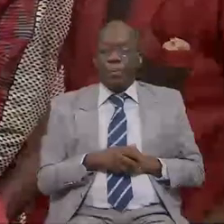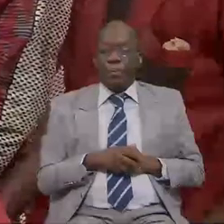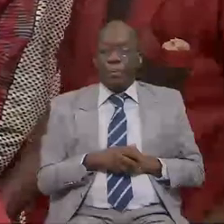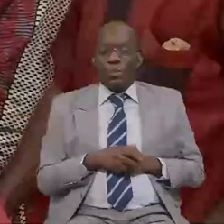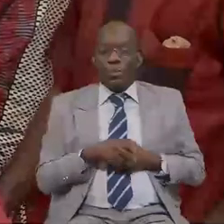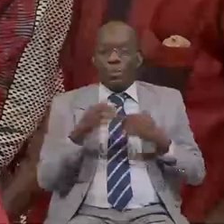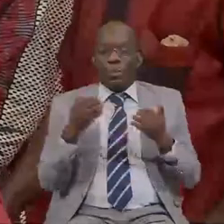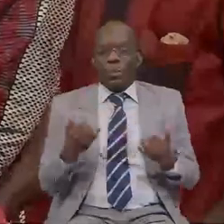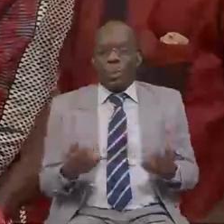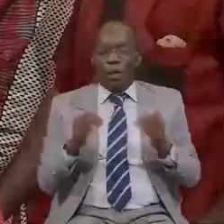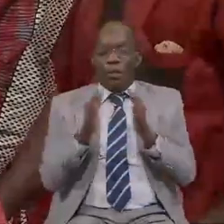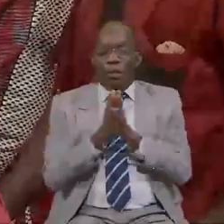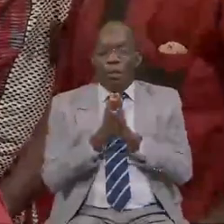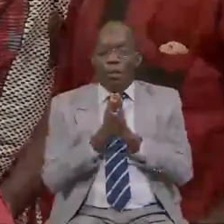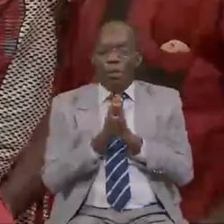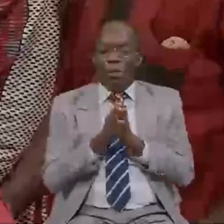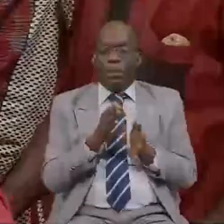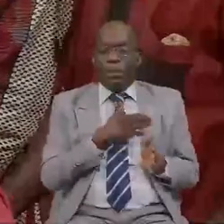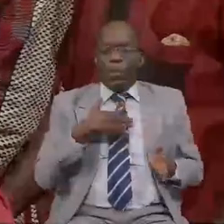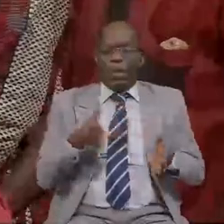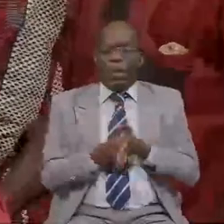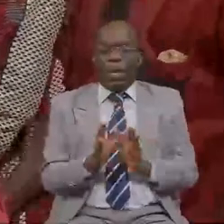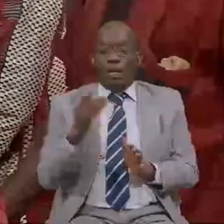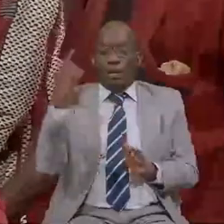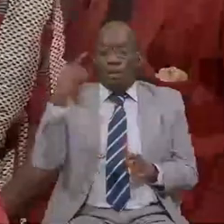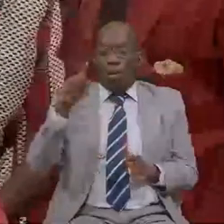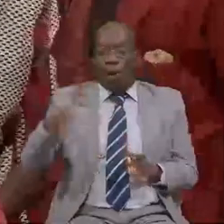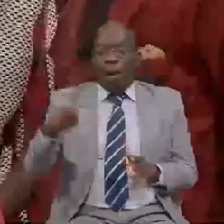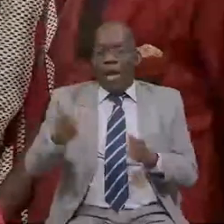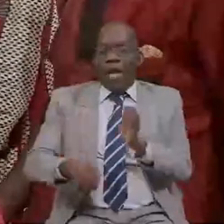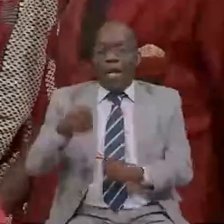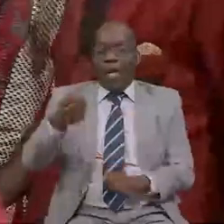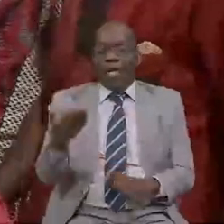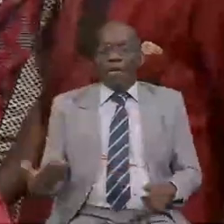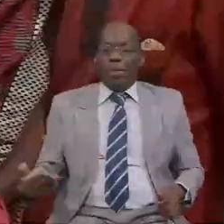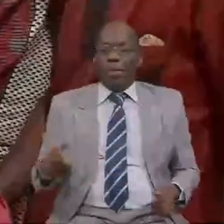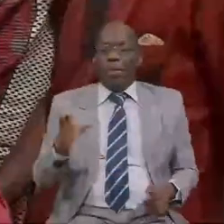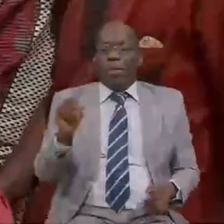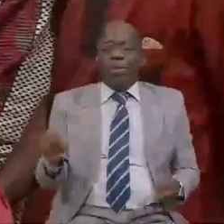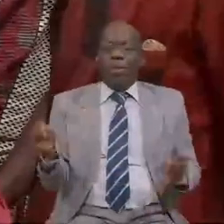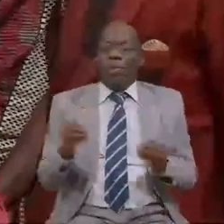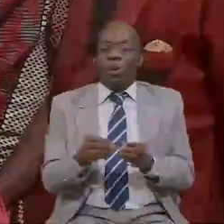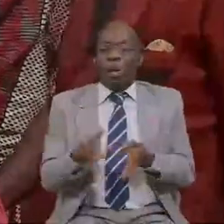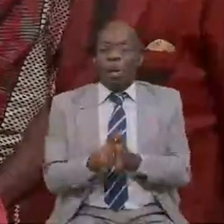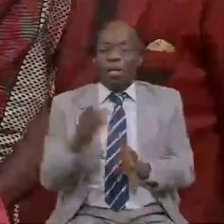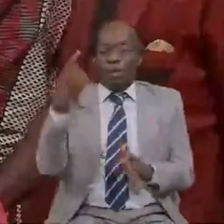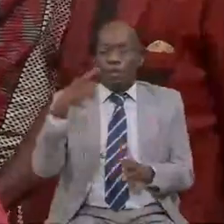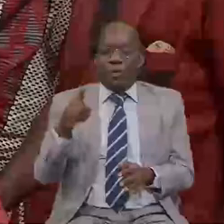Prie et demande des choses plus élevées, plus grandes. Ne demande pas des jouets.